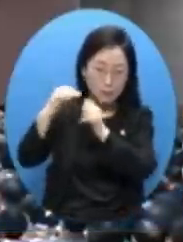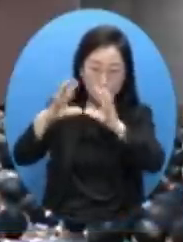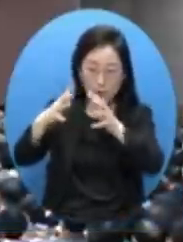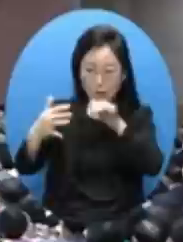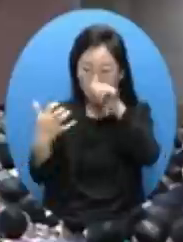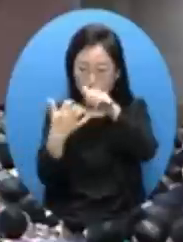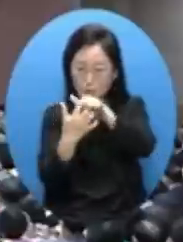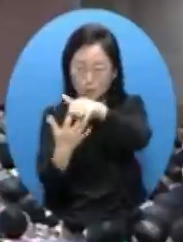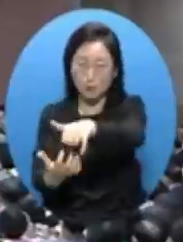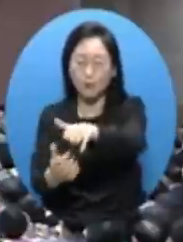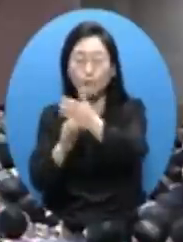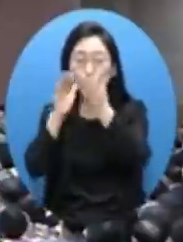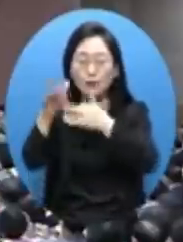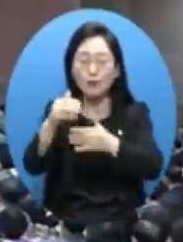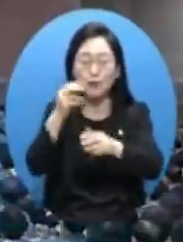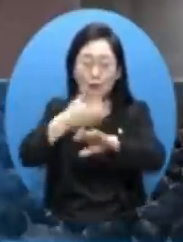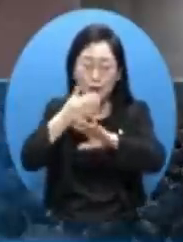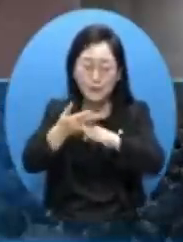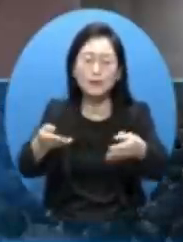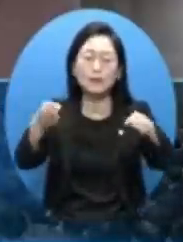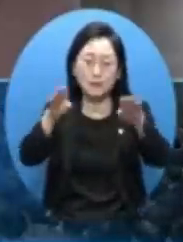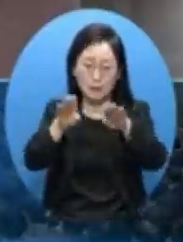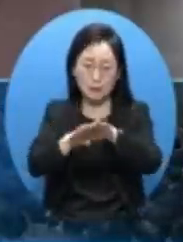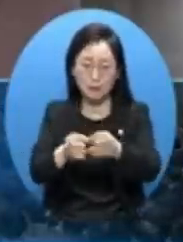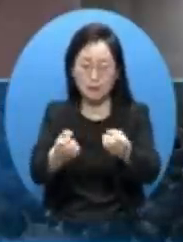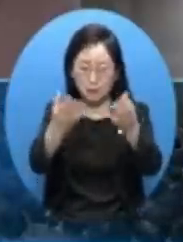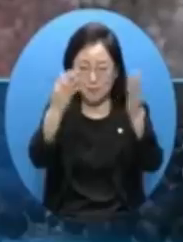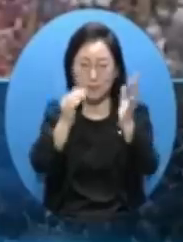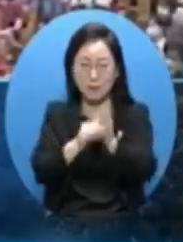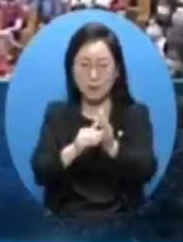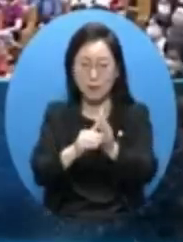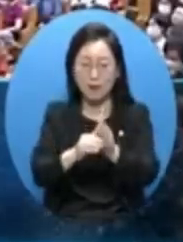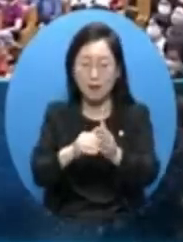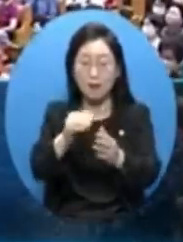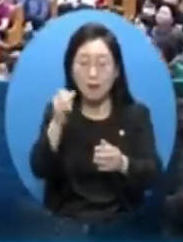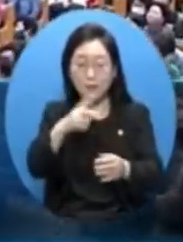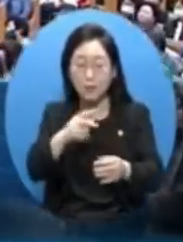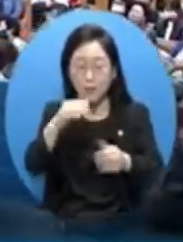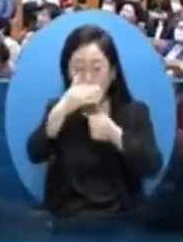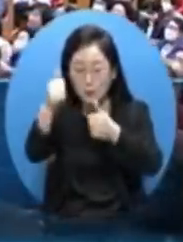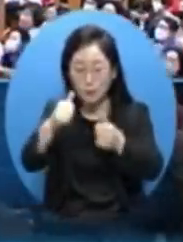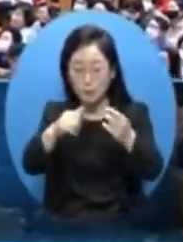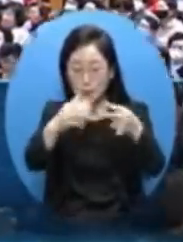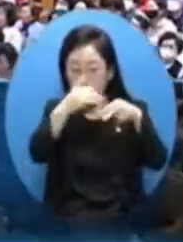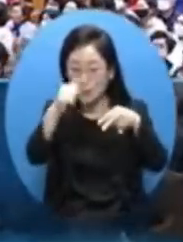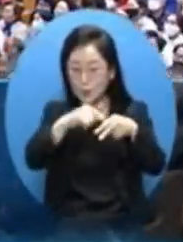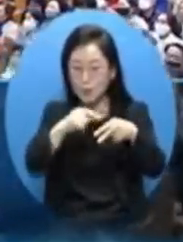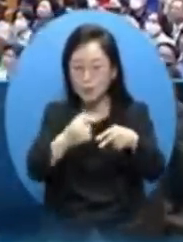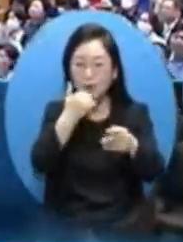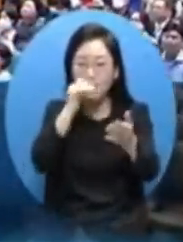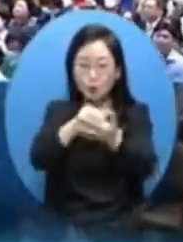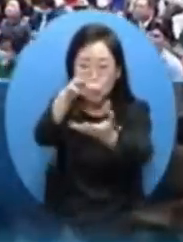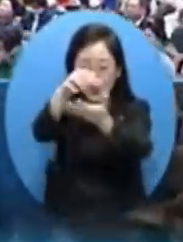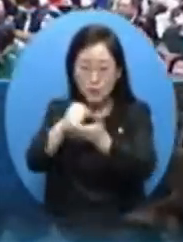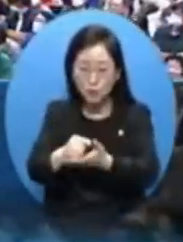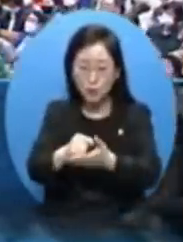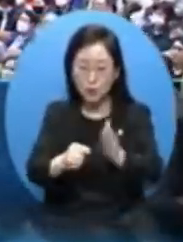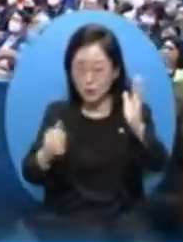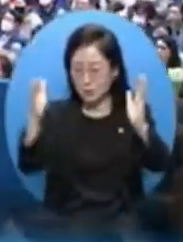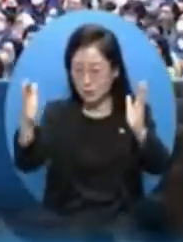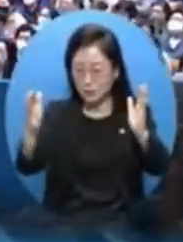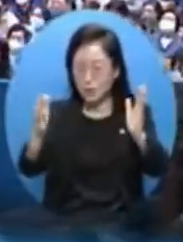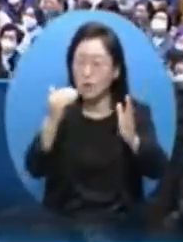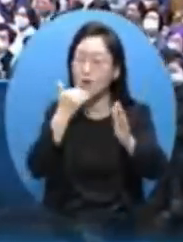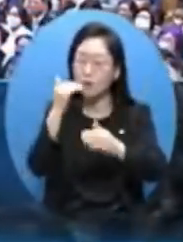감사의 제단을 쌓습니다. 7장 12절에 사무엘이 돌을 취하여 미서바와 센 사이에 세워 이르되 여호와께서 여기까지 우리를 도우셨다